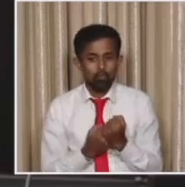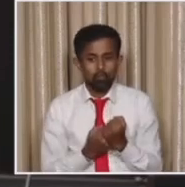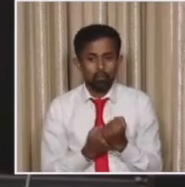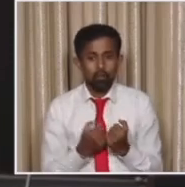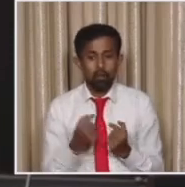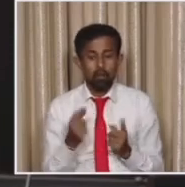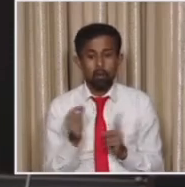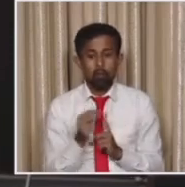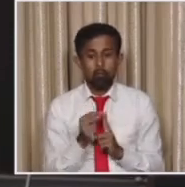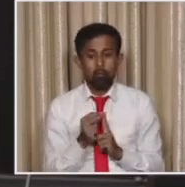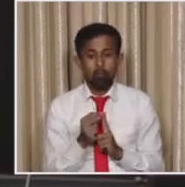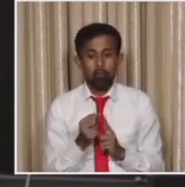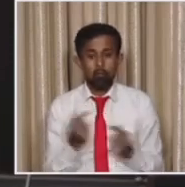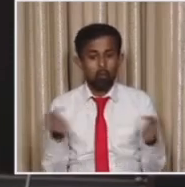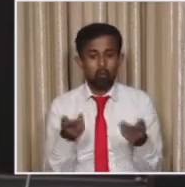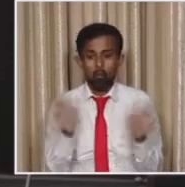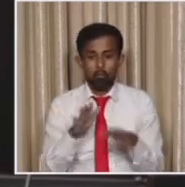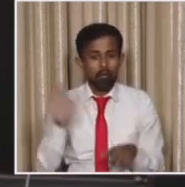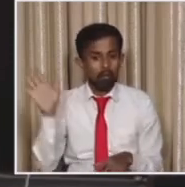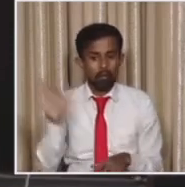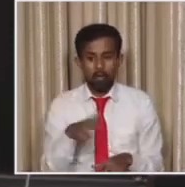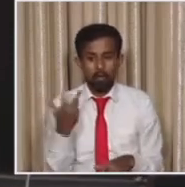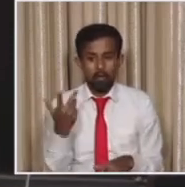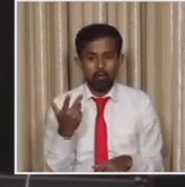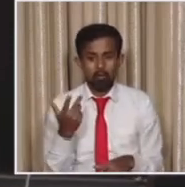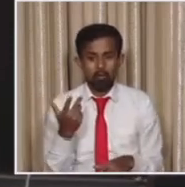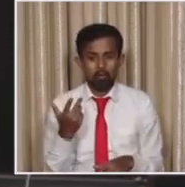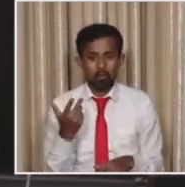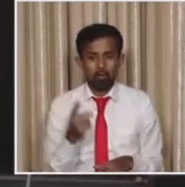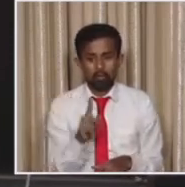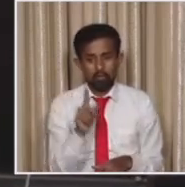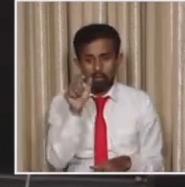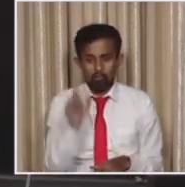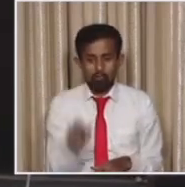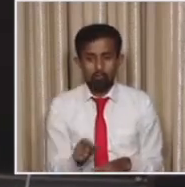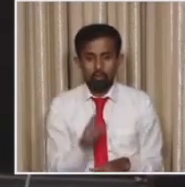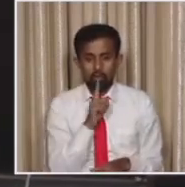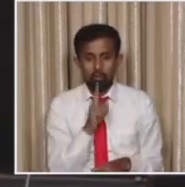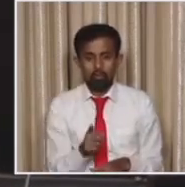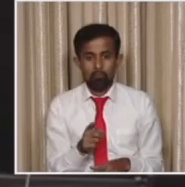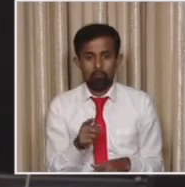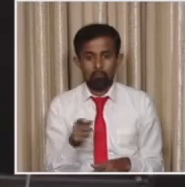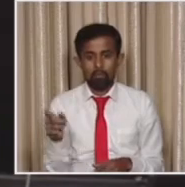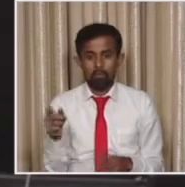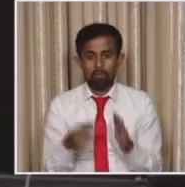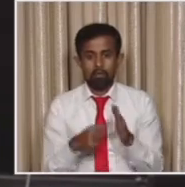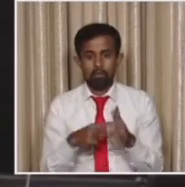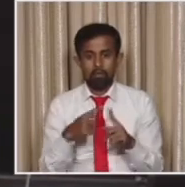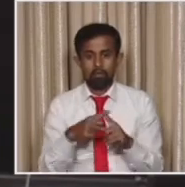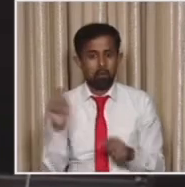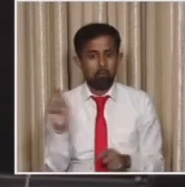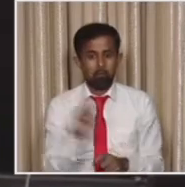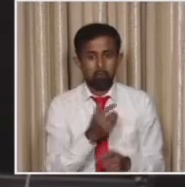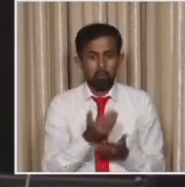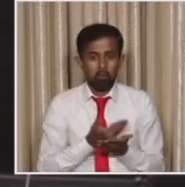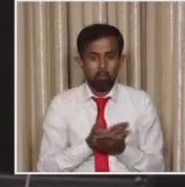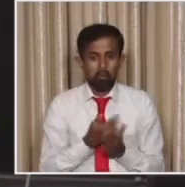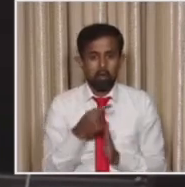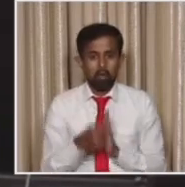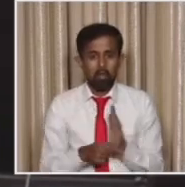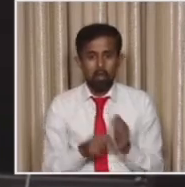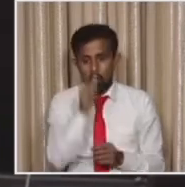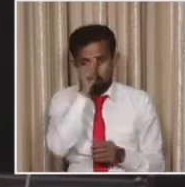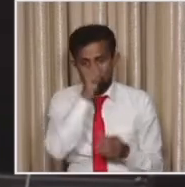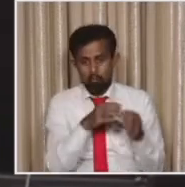සිටියට එන්නේ නැහැ. හැම කෙනෙකුටම හොරෙක් කිව්වොත් දැන් එකිනෙකට අපි මන්තුමා කිව්වා මේ එන්නේ බදු ගෙවන්නේ නැතුව සල්ලි ඉතුරු කරගත ලංකාවේ හොරු